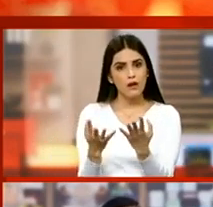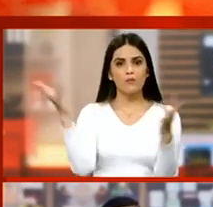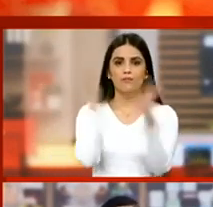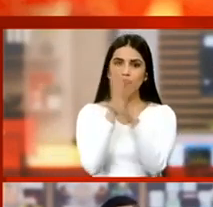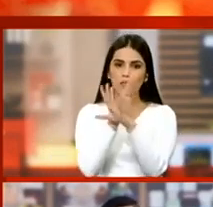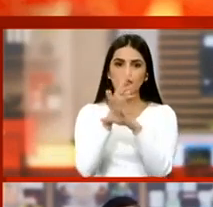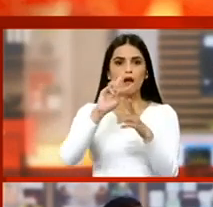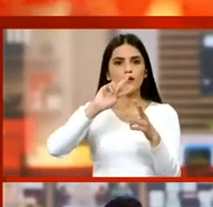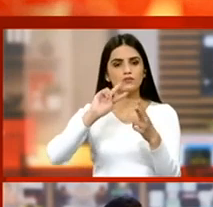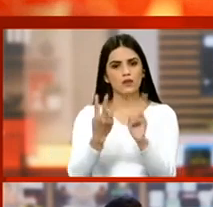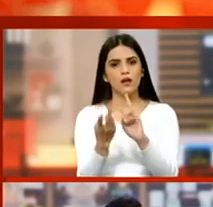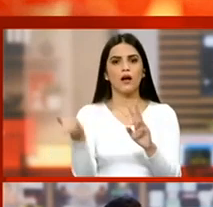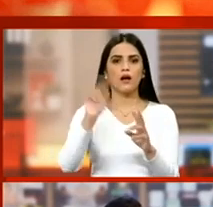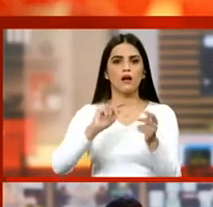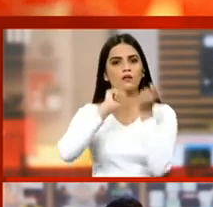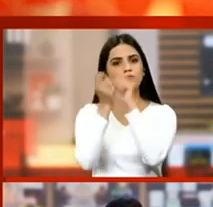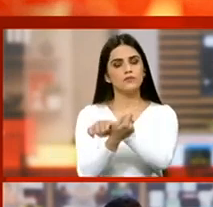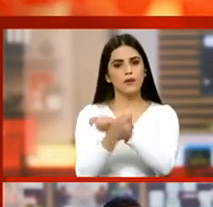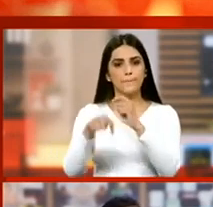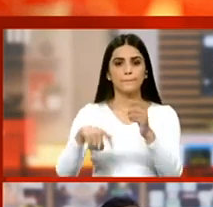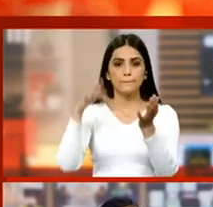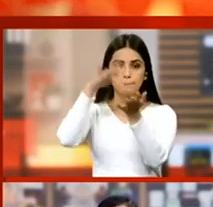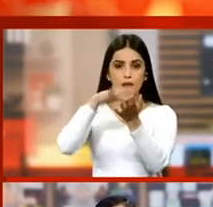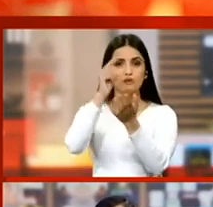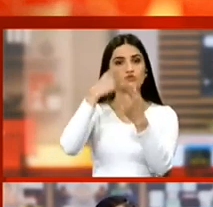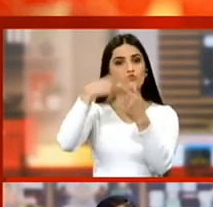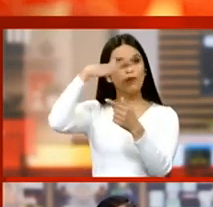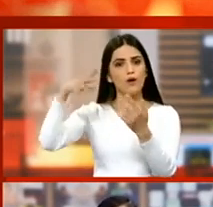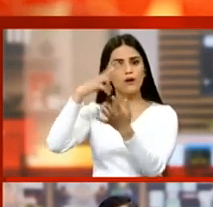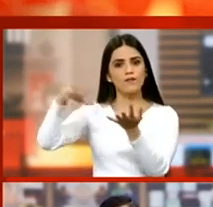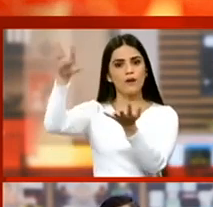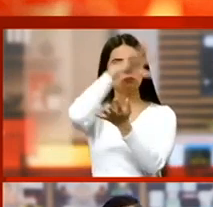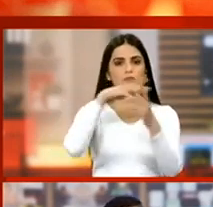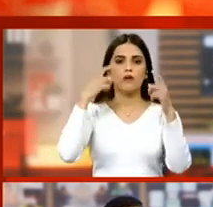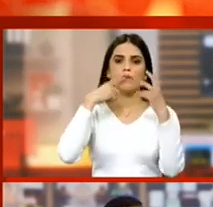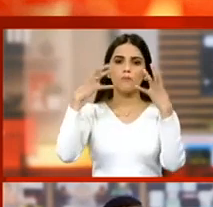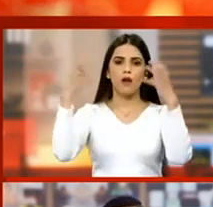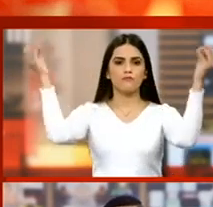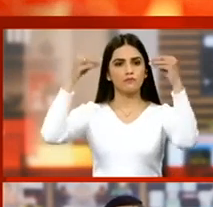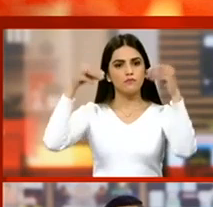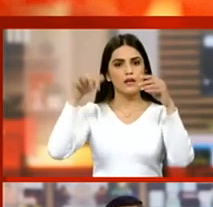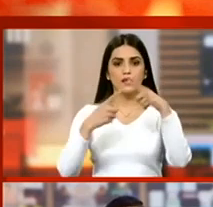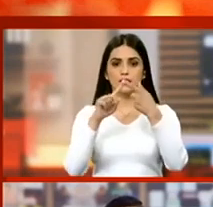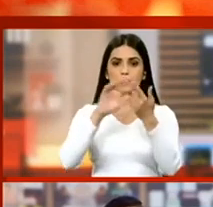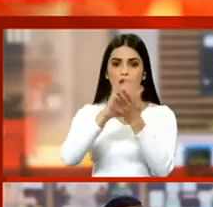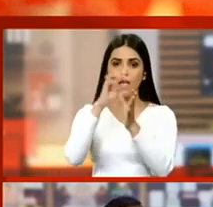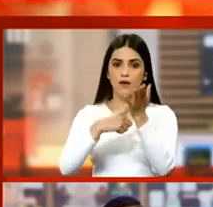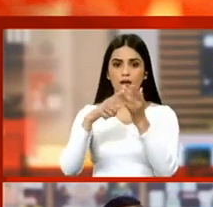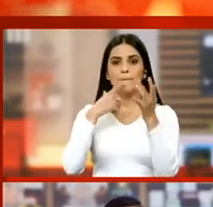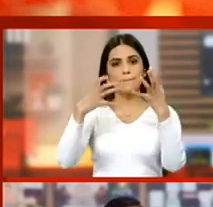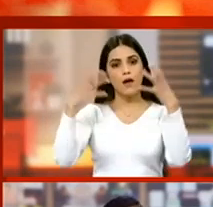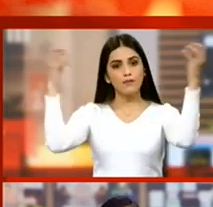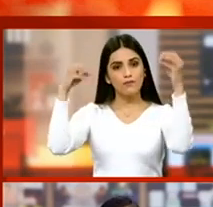मौसम ने एक बार फिर से करवट ली और प्रदेश में अलग अलग जगों से बर्फबारी हो रही है टेहरी में बर्फबारी की